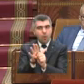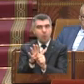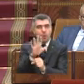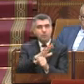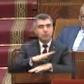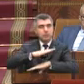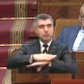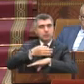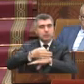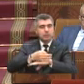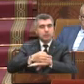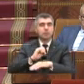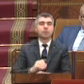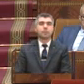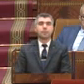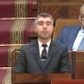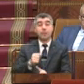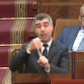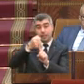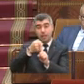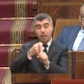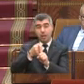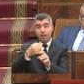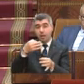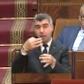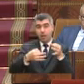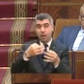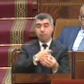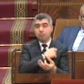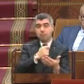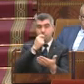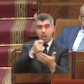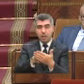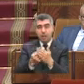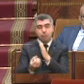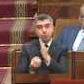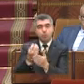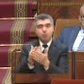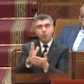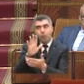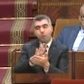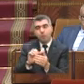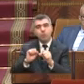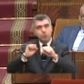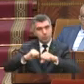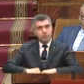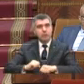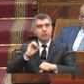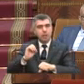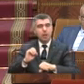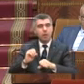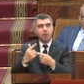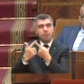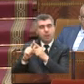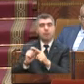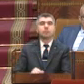والتدبيرية والرقمية. إن إصلاح القضاء يجب أن يواكب التطور الذي يعرفه المجتمع ويستجيب لتطلعات وانتظارات